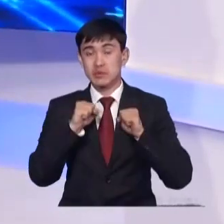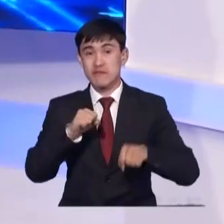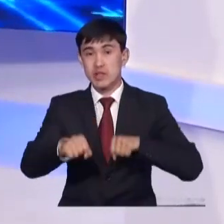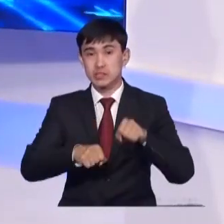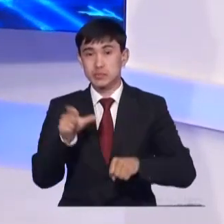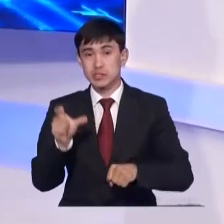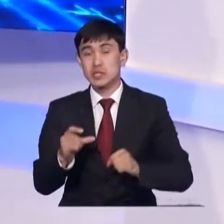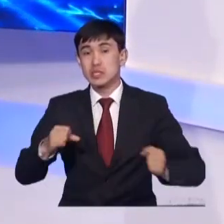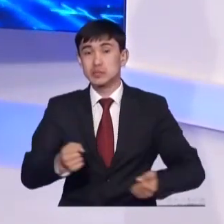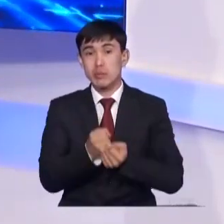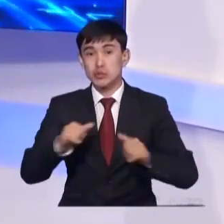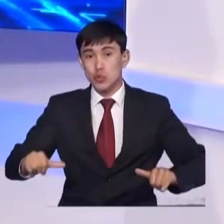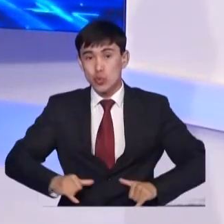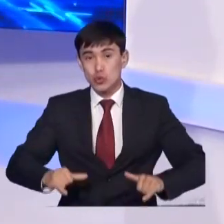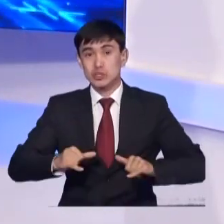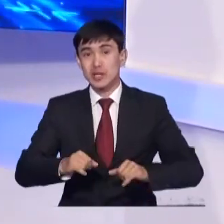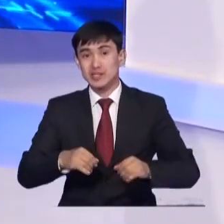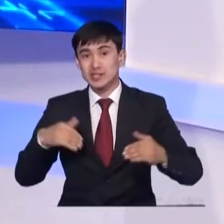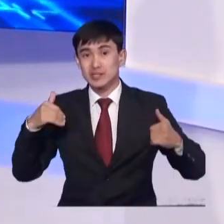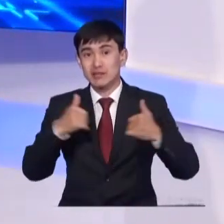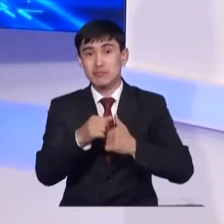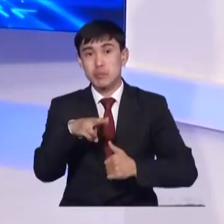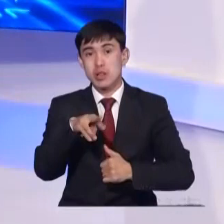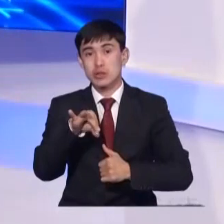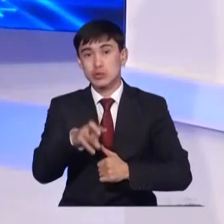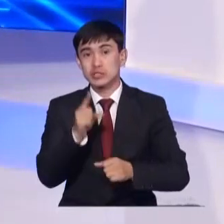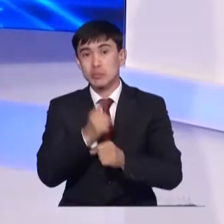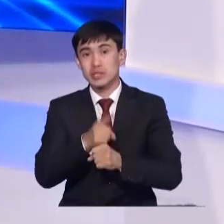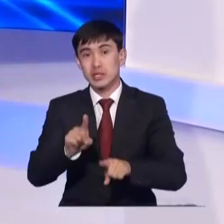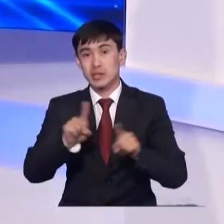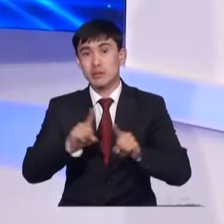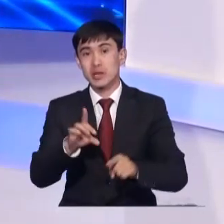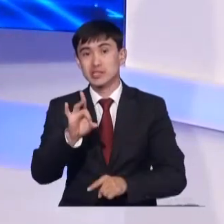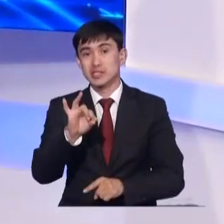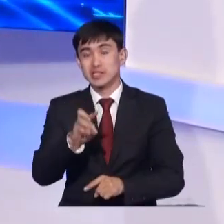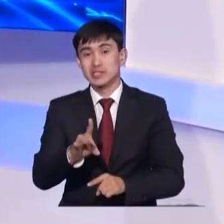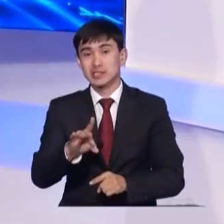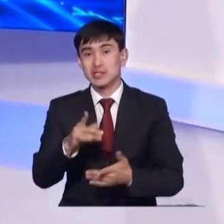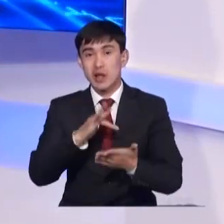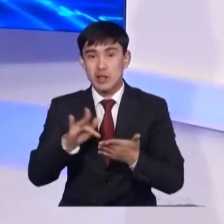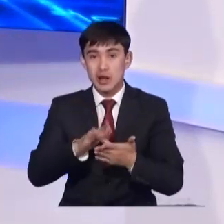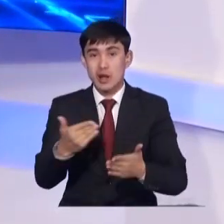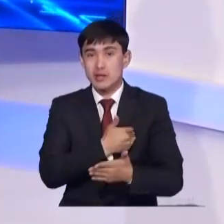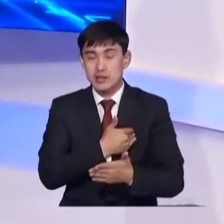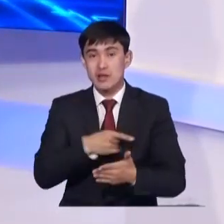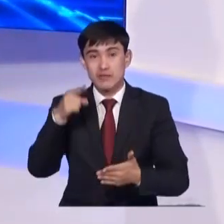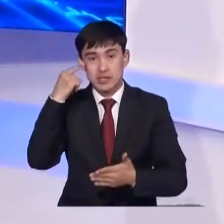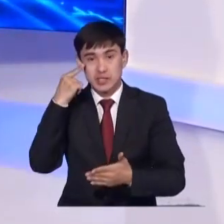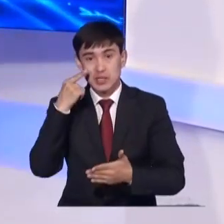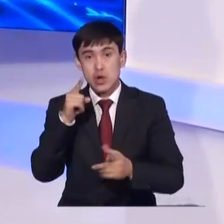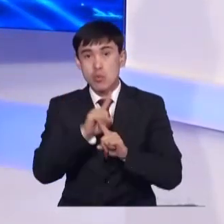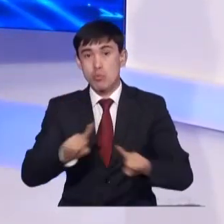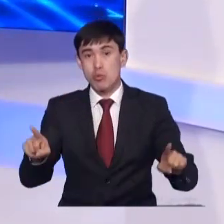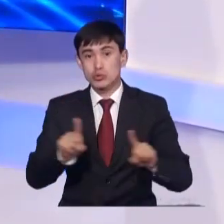велосипедист послушать от столкновения с пилотом запретить рекламу экстрасенсов и гадалок хотят в Кыргызстане музей